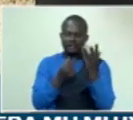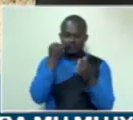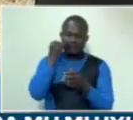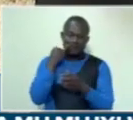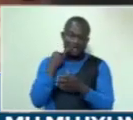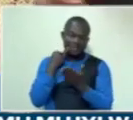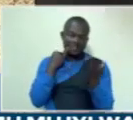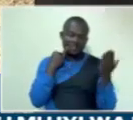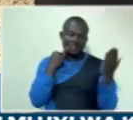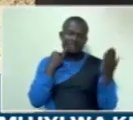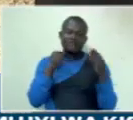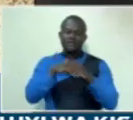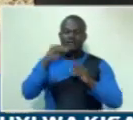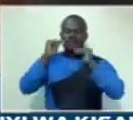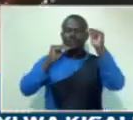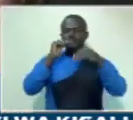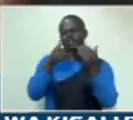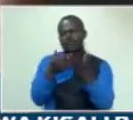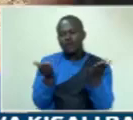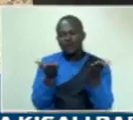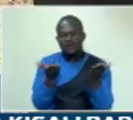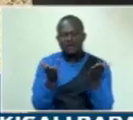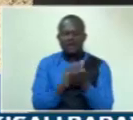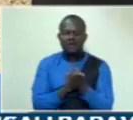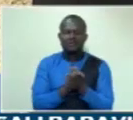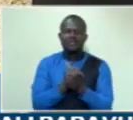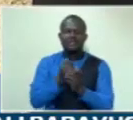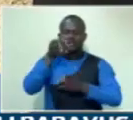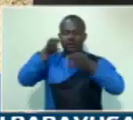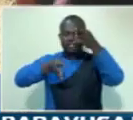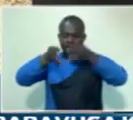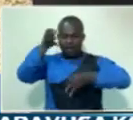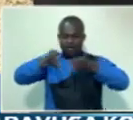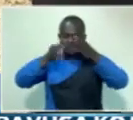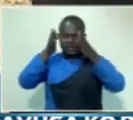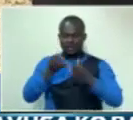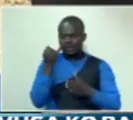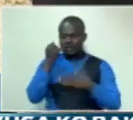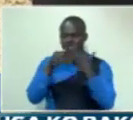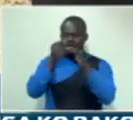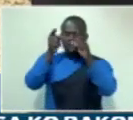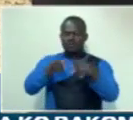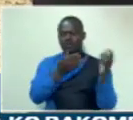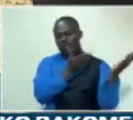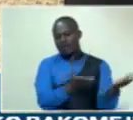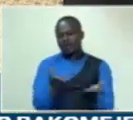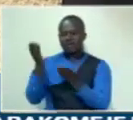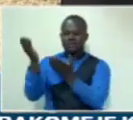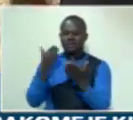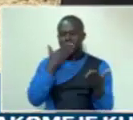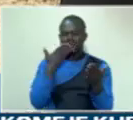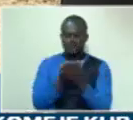cyane mu nzego wenda z'abacamanza iyo bagezeho barakwakira neza